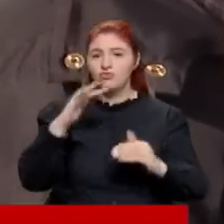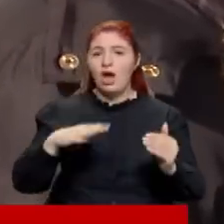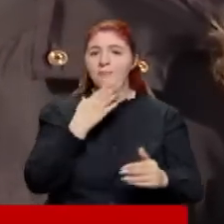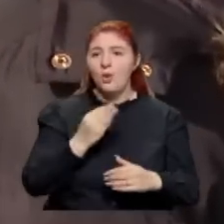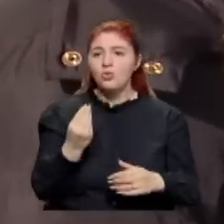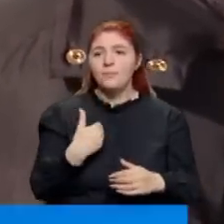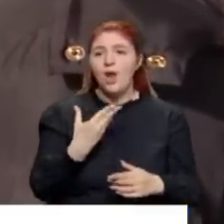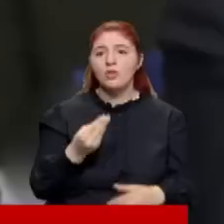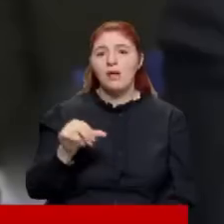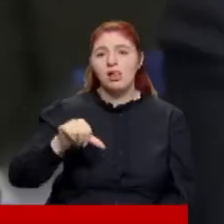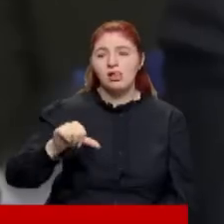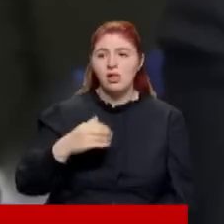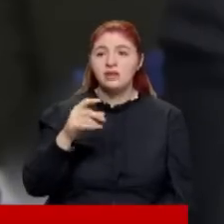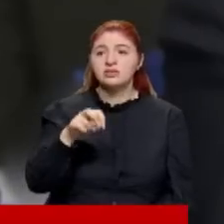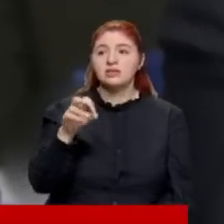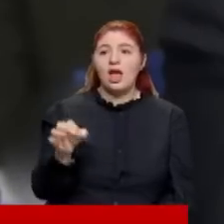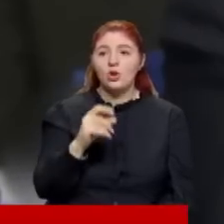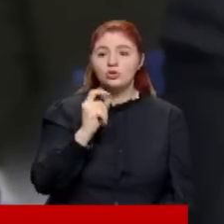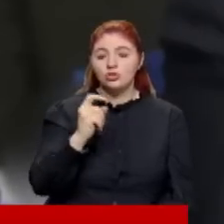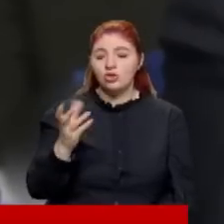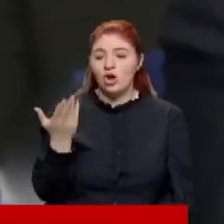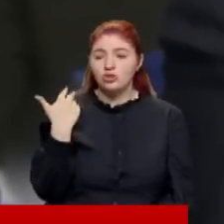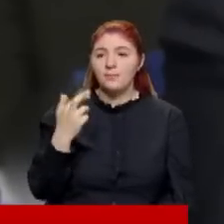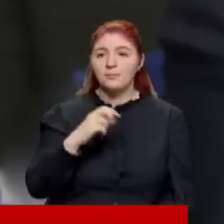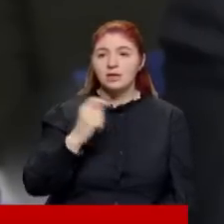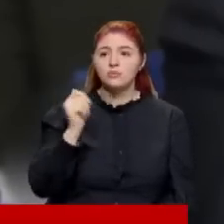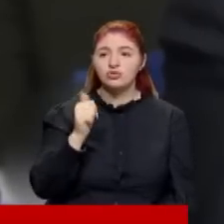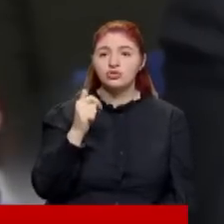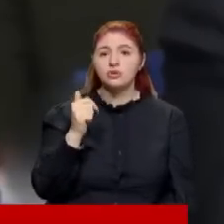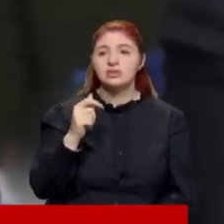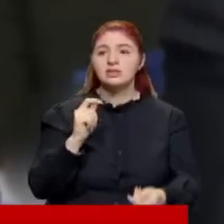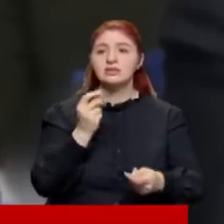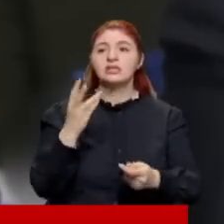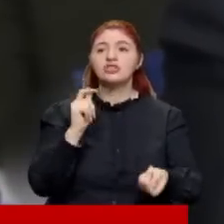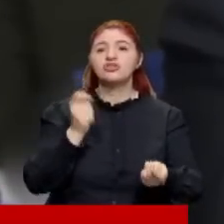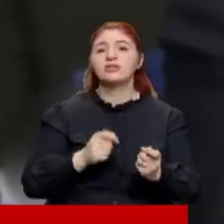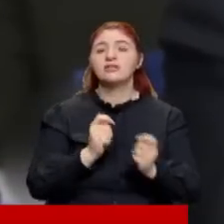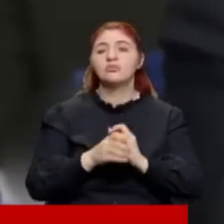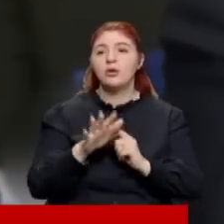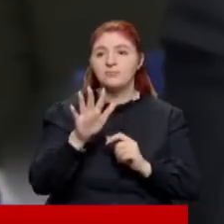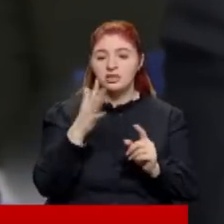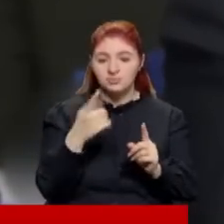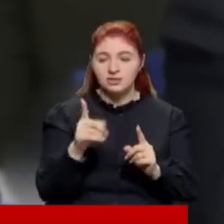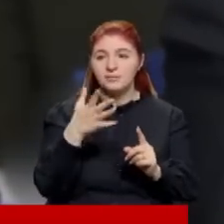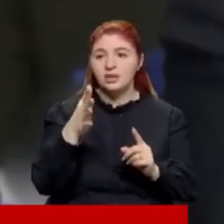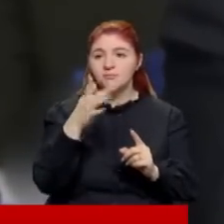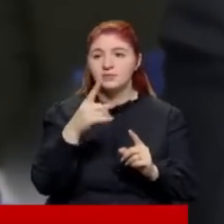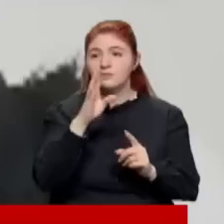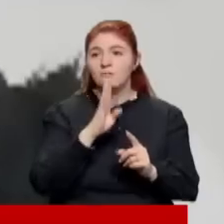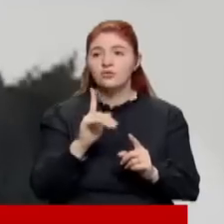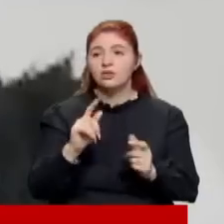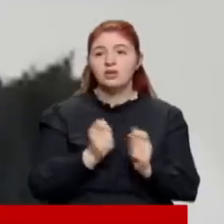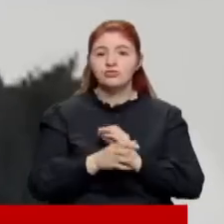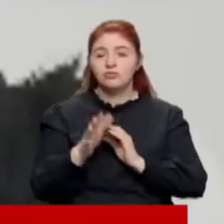emekli oluyor ama ben olamıyorum. 8 Eylül 99 öncesi prim gün şartını değiştirmiyoruz. 5000 ve 5400. Onu